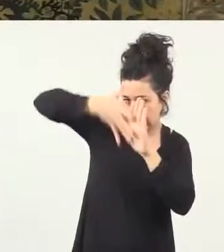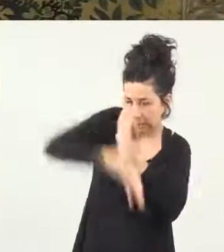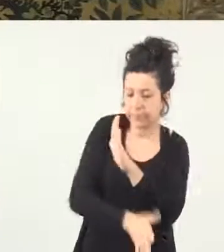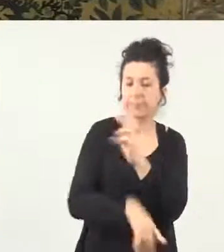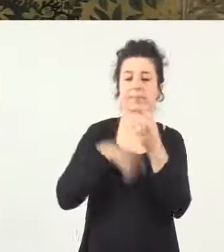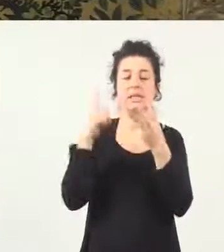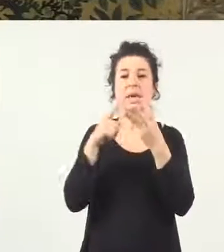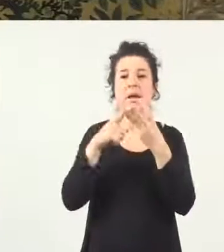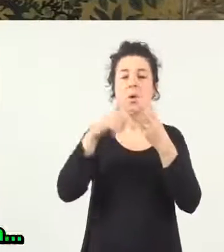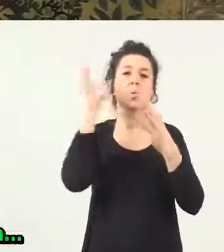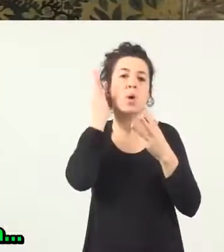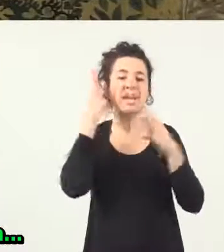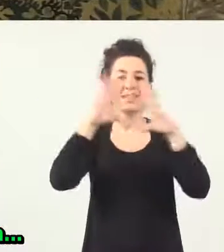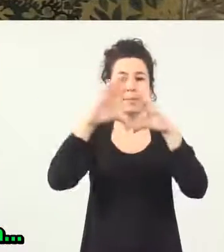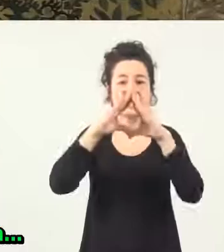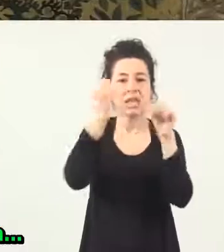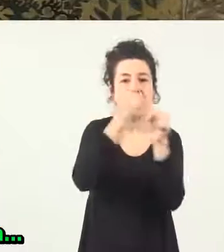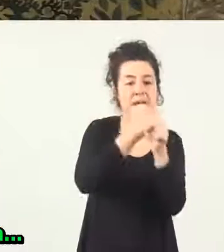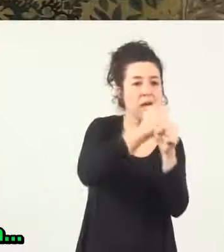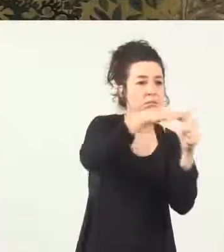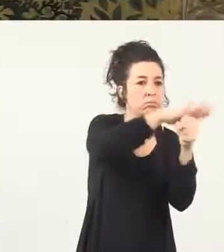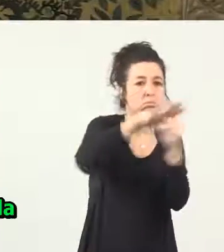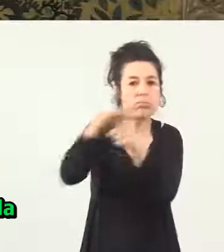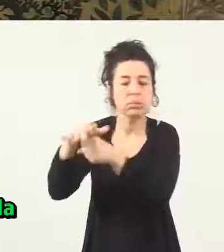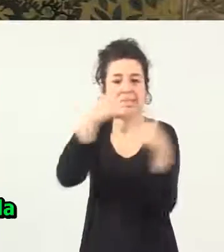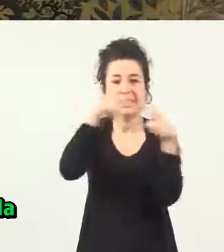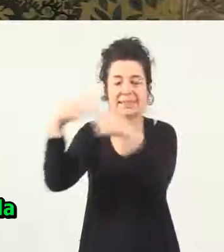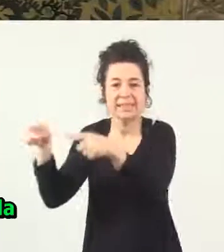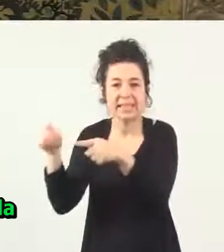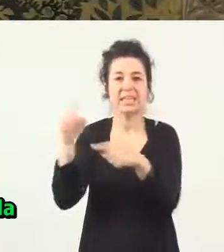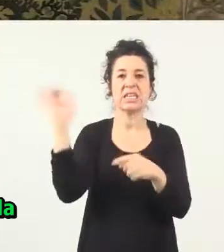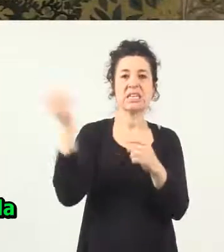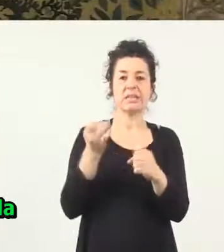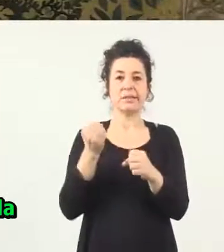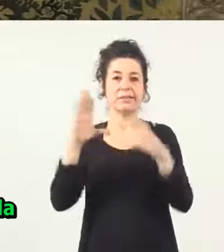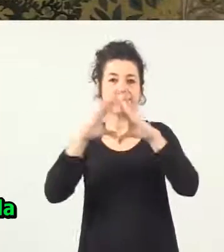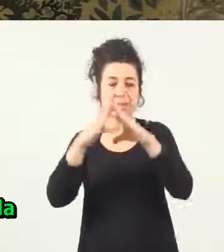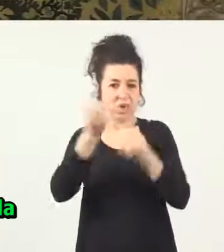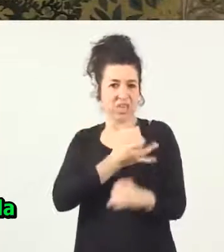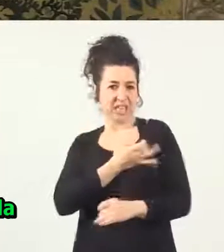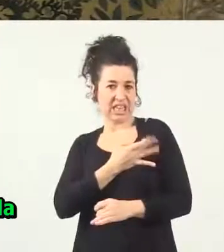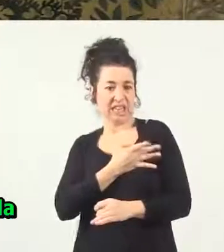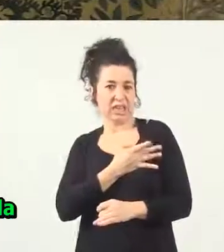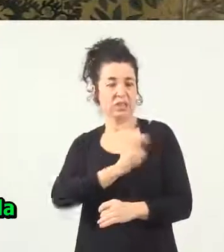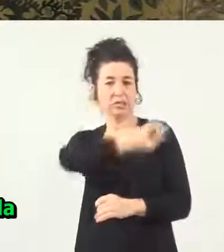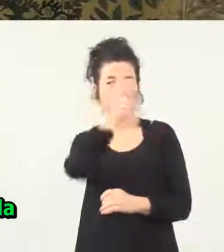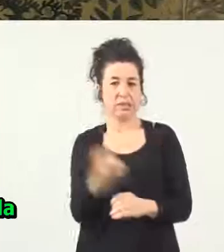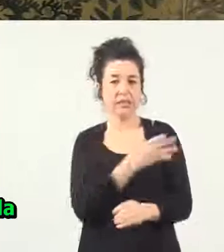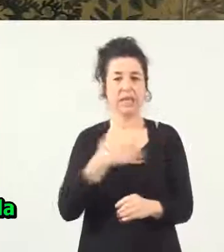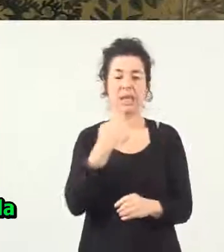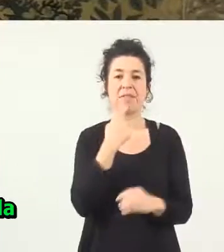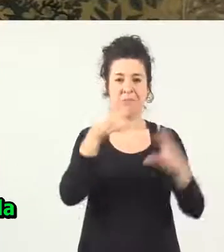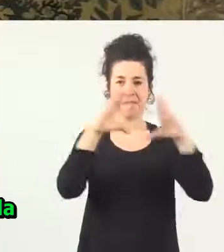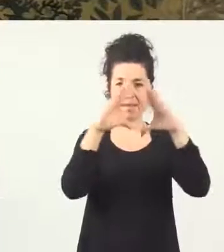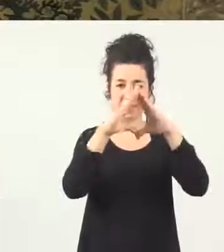lanean leku askotan, baditugu emakumeak sindikatuetan, esan nahi dut nolabait esango nuke feminismoa sartu dela gizartearen